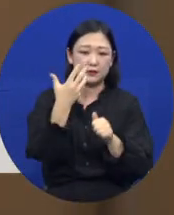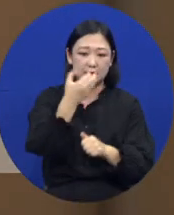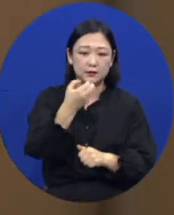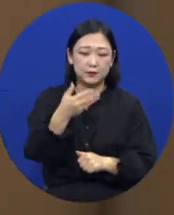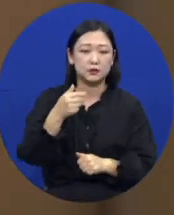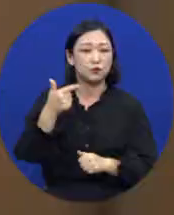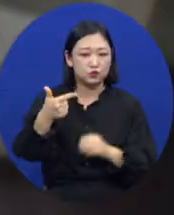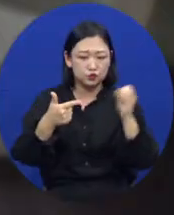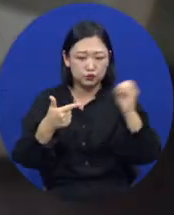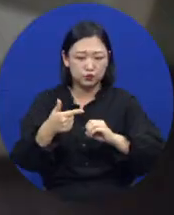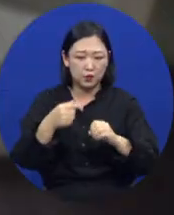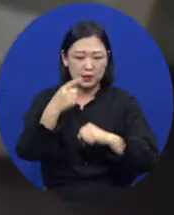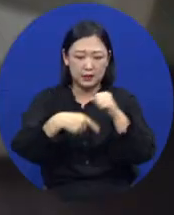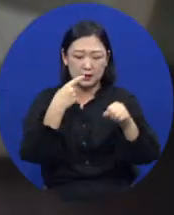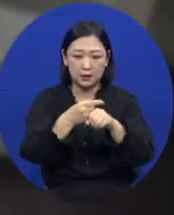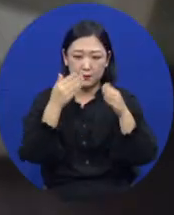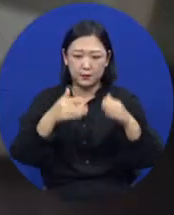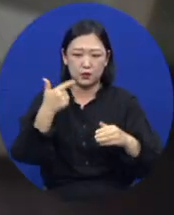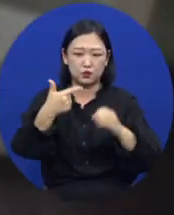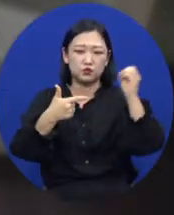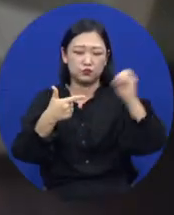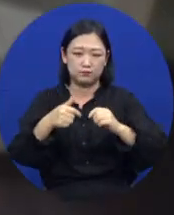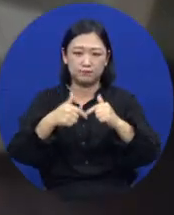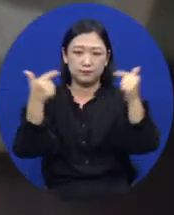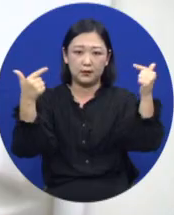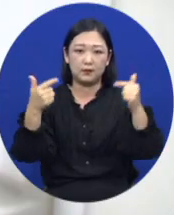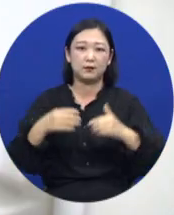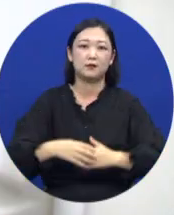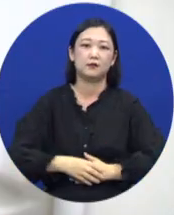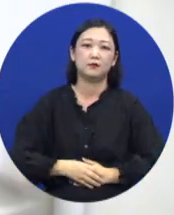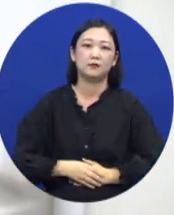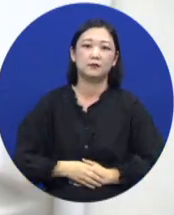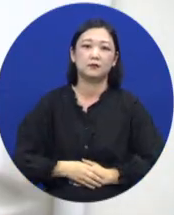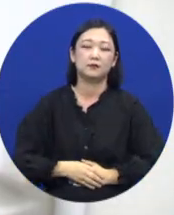1년 사이 6% 포인트 증가했습니다